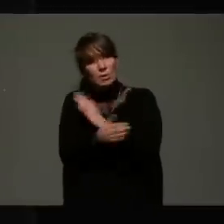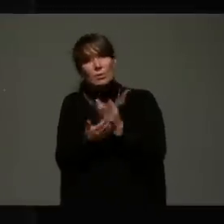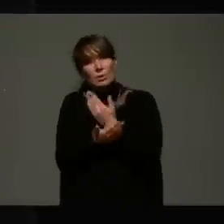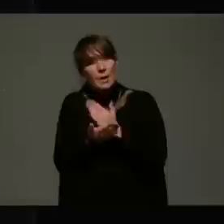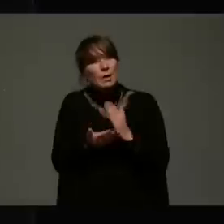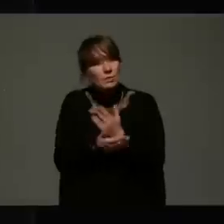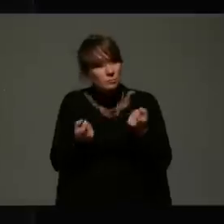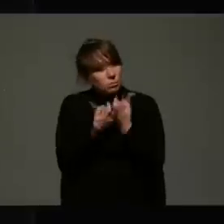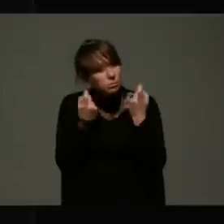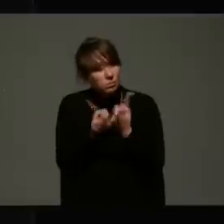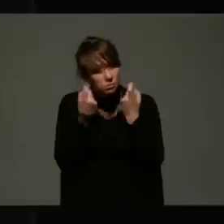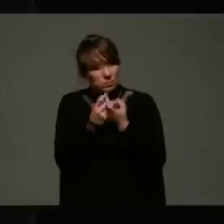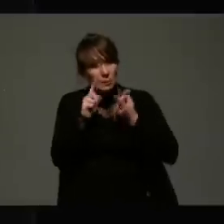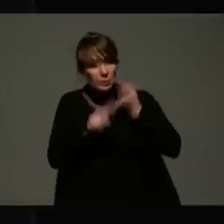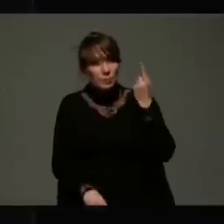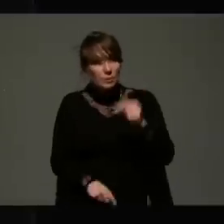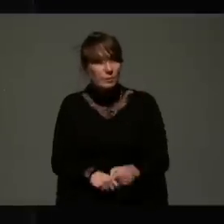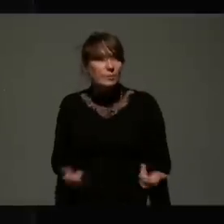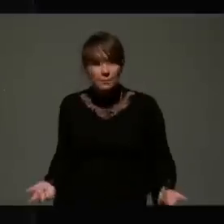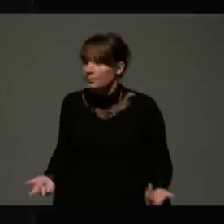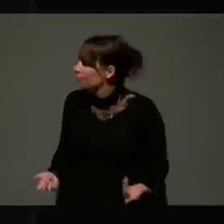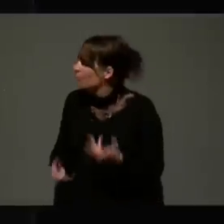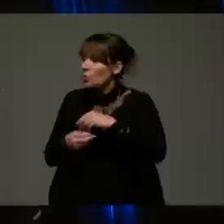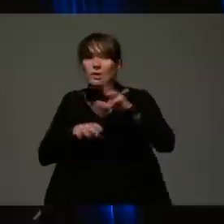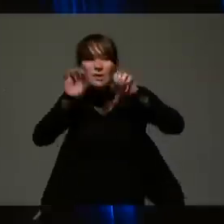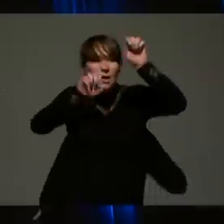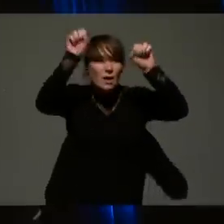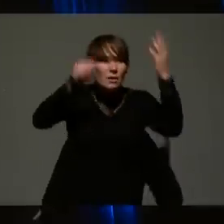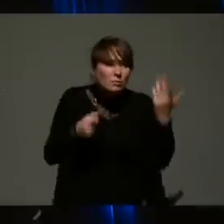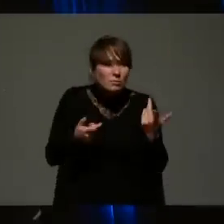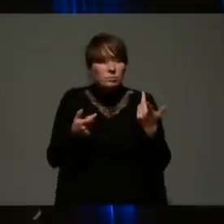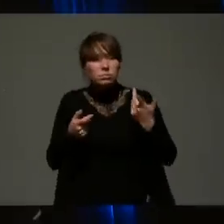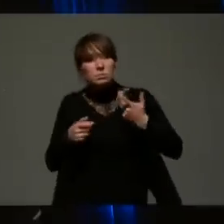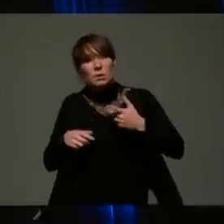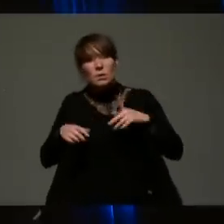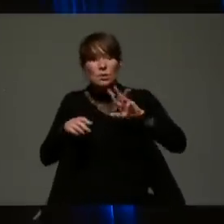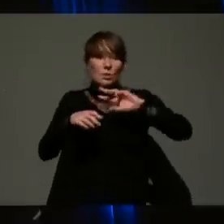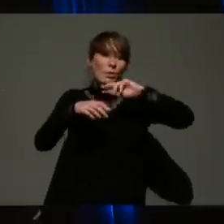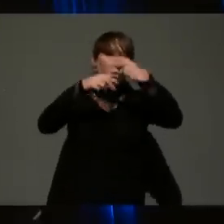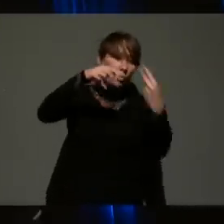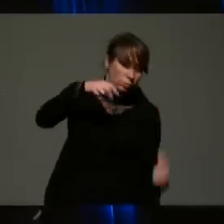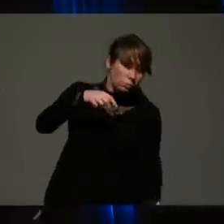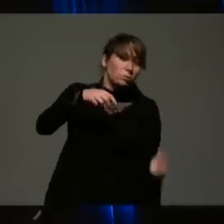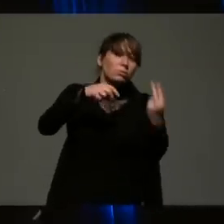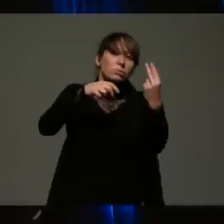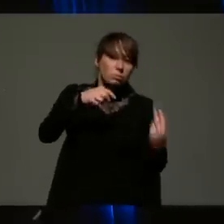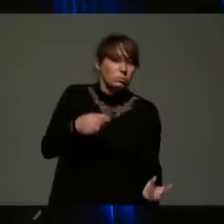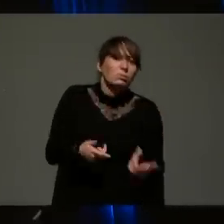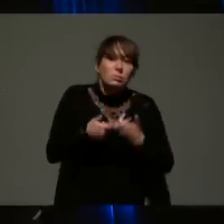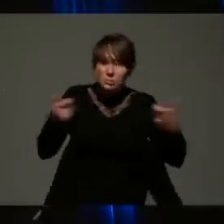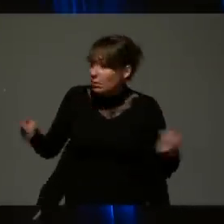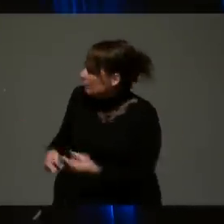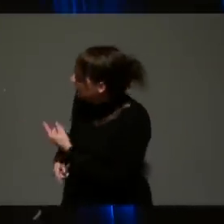importante. On peut rajouter à ça, s'il n'y a pas la course à pied, l'escalade, le saut à l'élastique, celui-là il est quand même en mauvaise posture